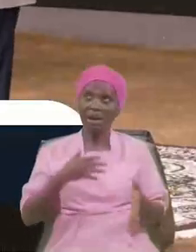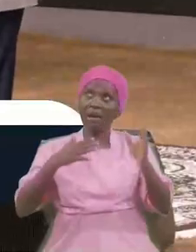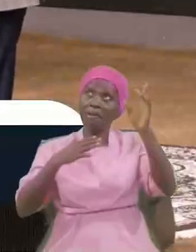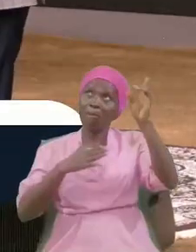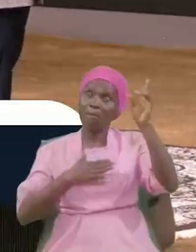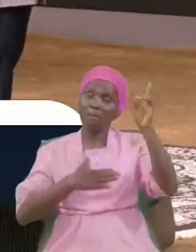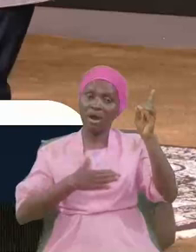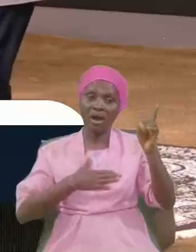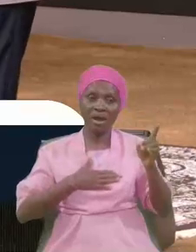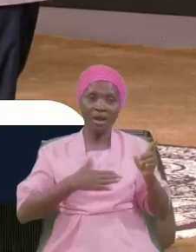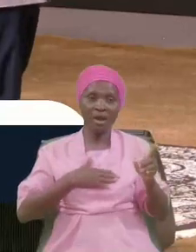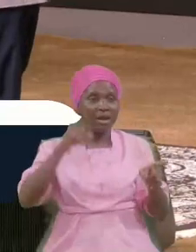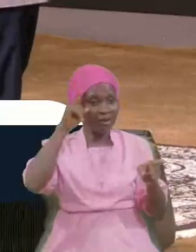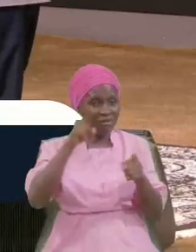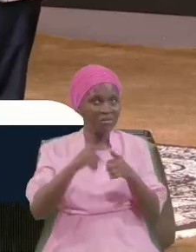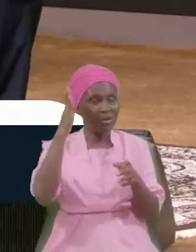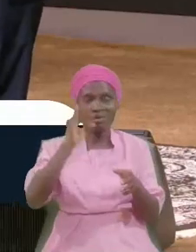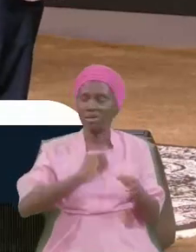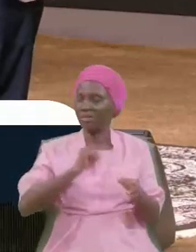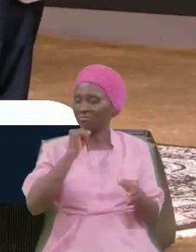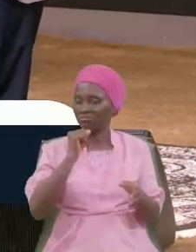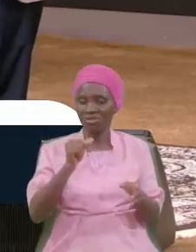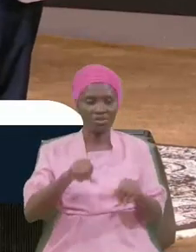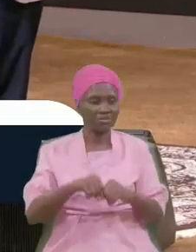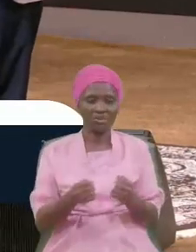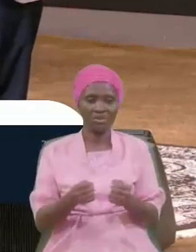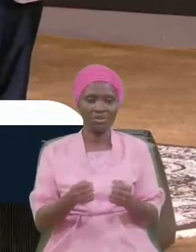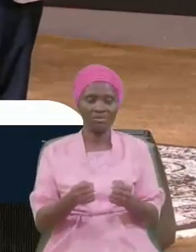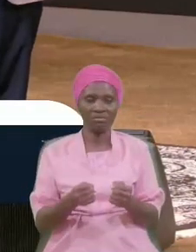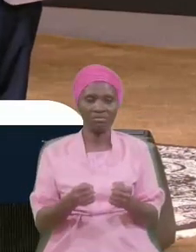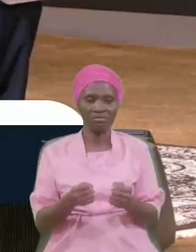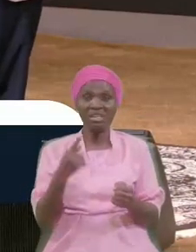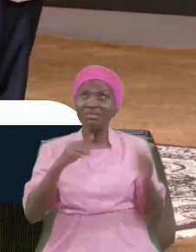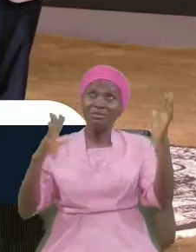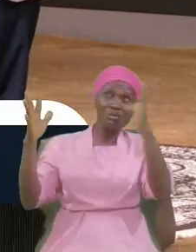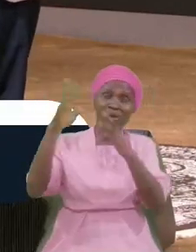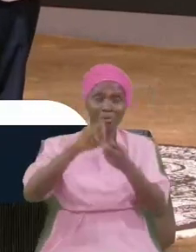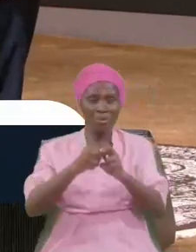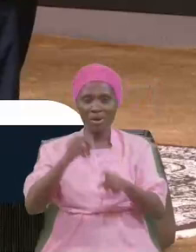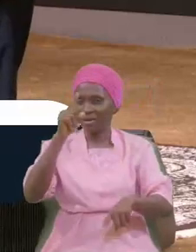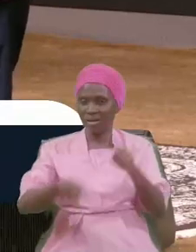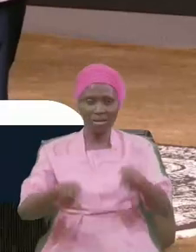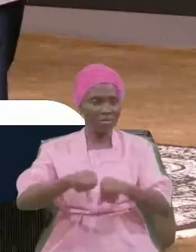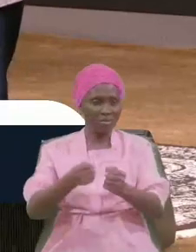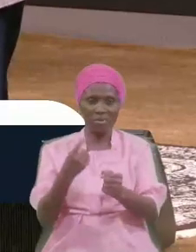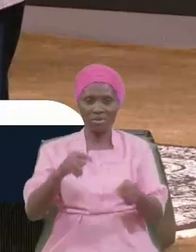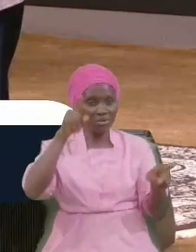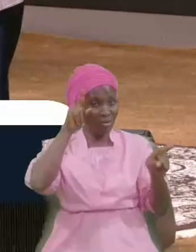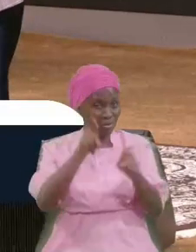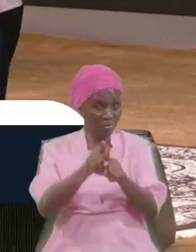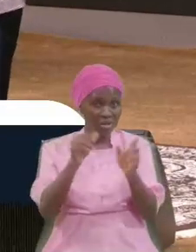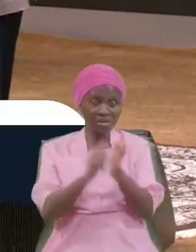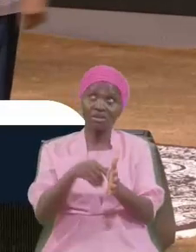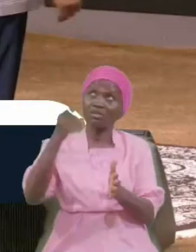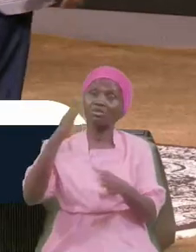35. Je ne violerai point mon alliance. La tempête ne peut pas violer l'alliance